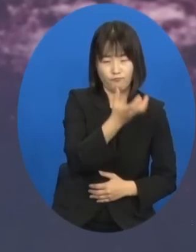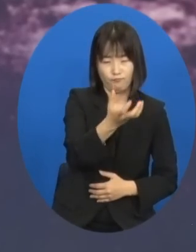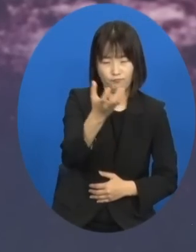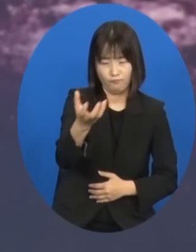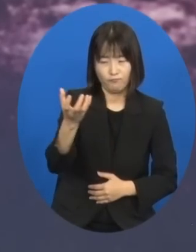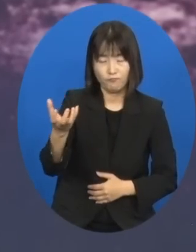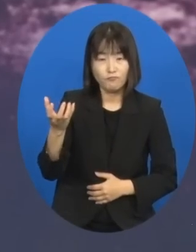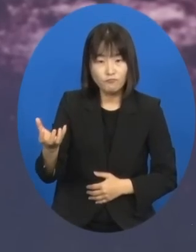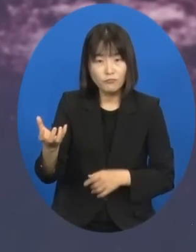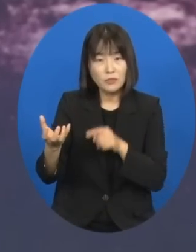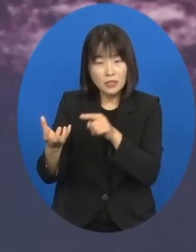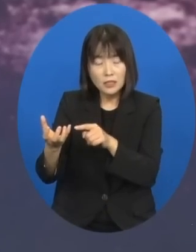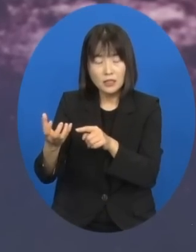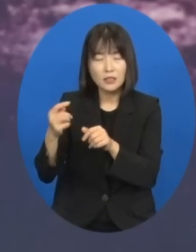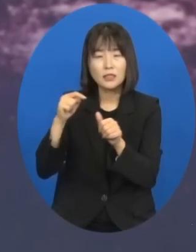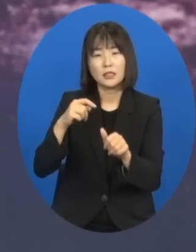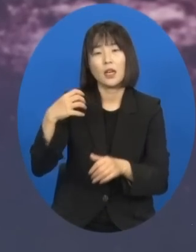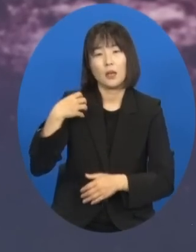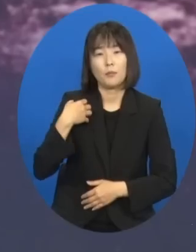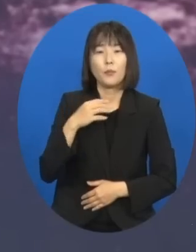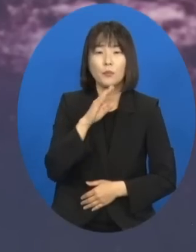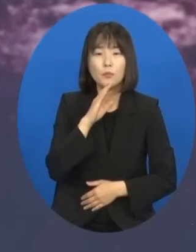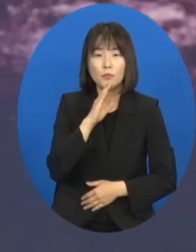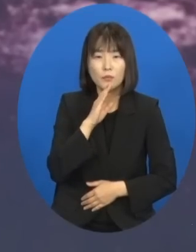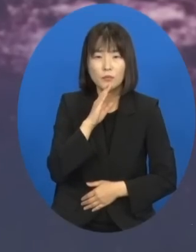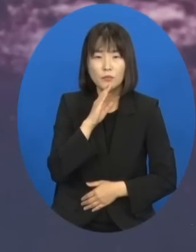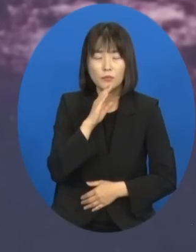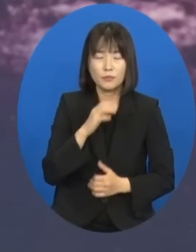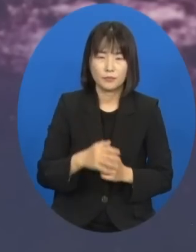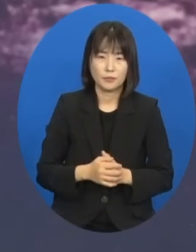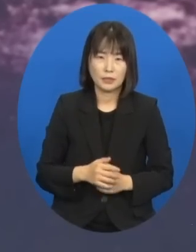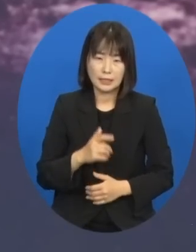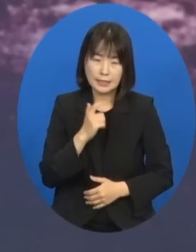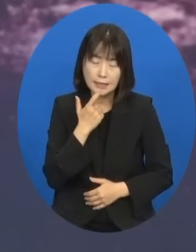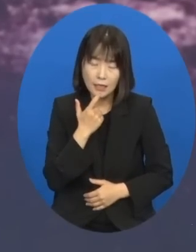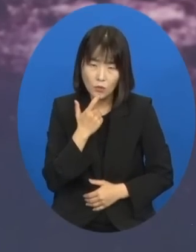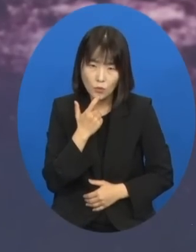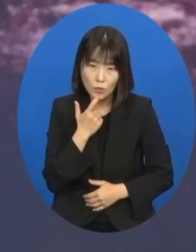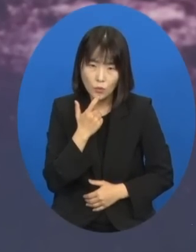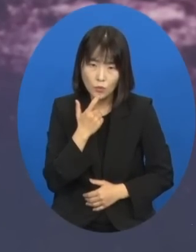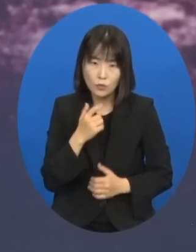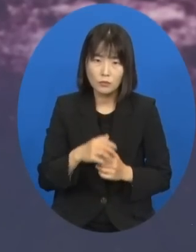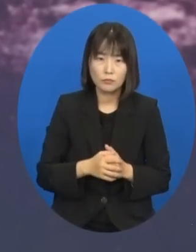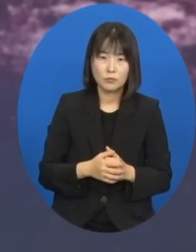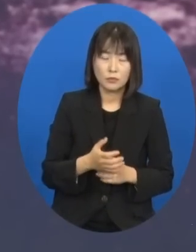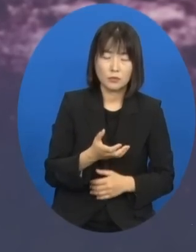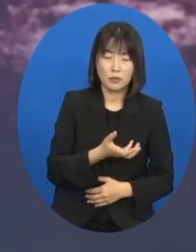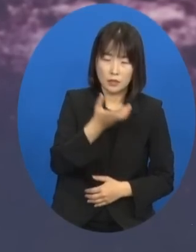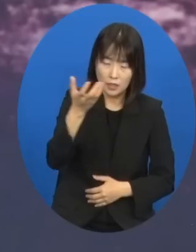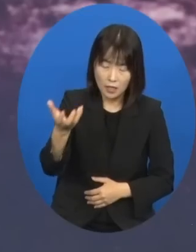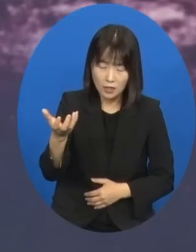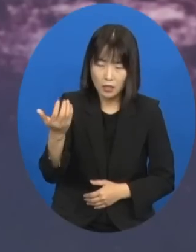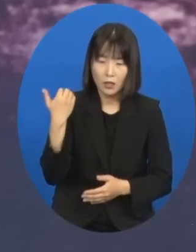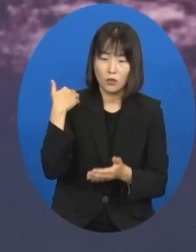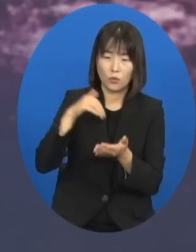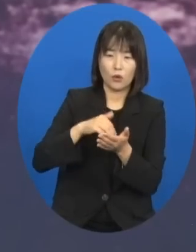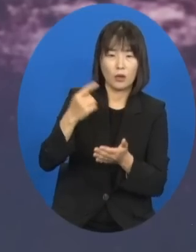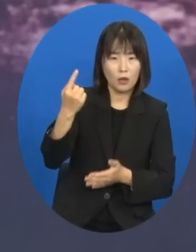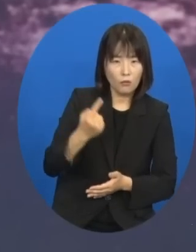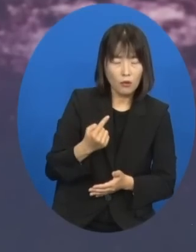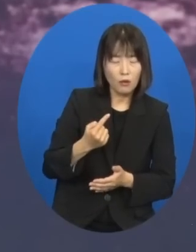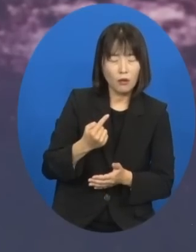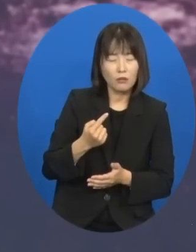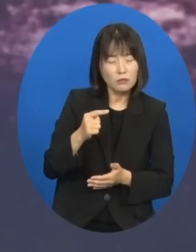것이 그의 사명이 맞아요. 야곱은 바단 아람으로 갔다가 가나안으로 돌아왔다가 애굽으로 떠나야 합니다. 그것이 그의 사명입니다.